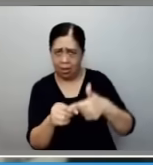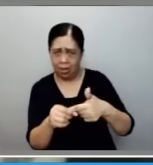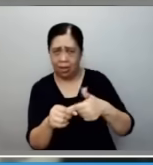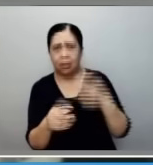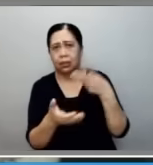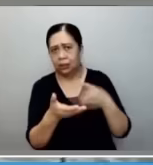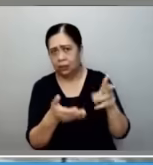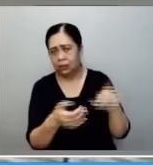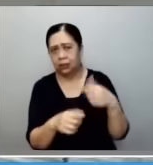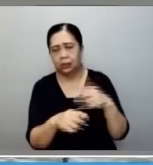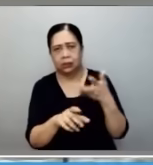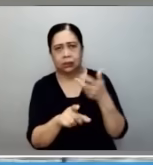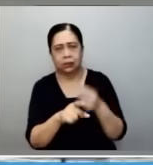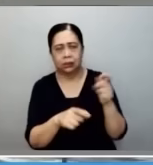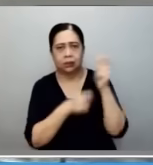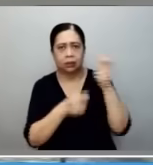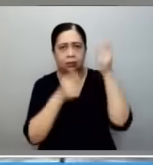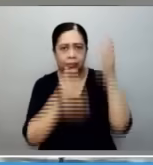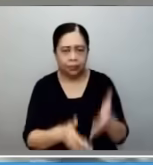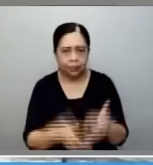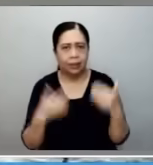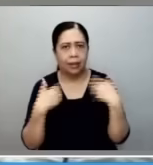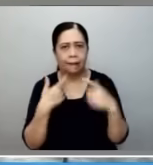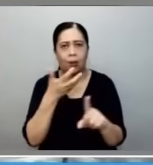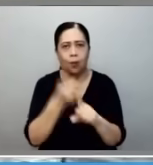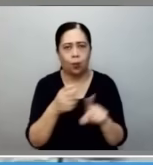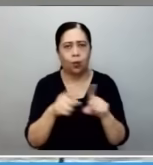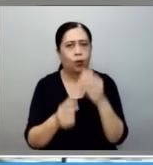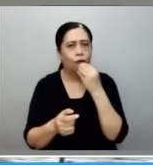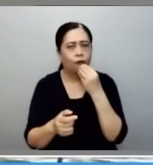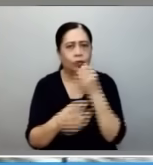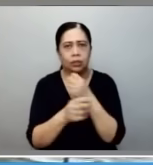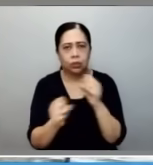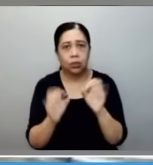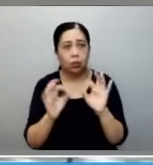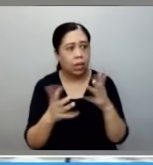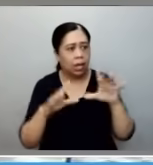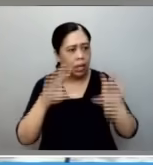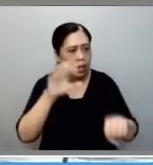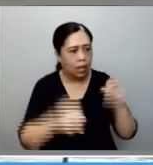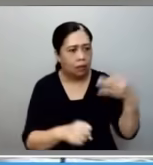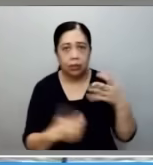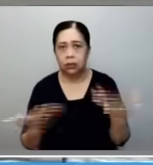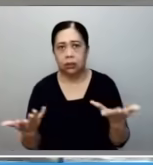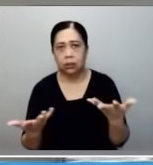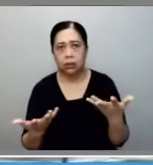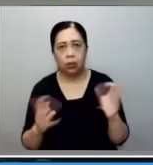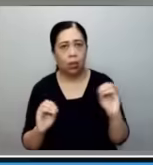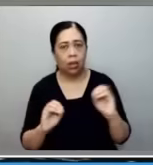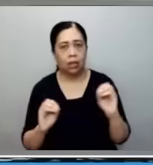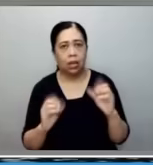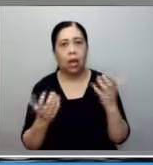sa epekto nito sa mga mangingisda, may impact daw ito sa food security. Kung wala nang mahuli at walang huhuli, shortage